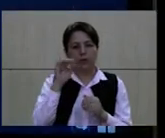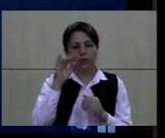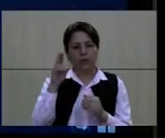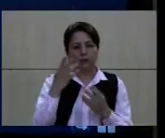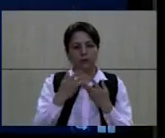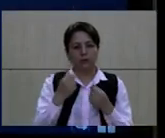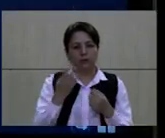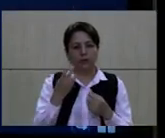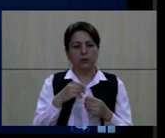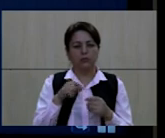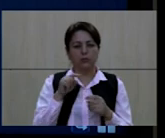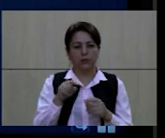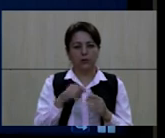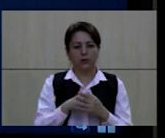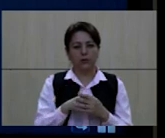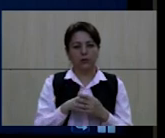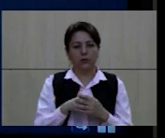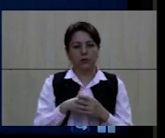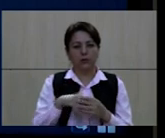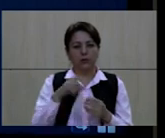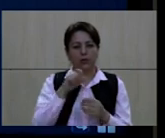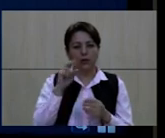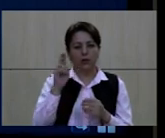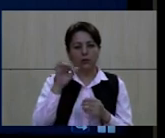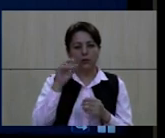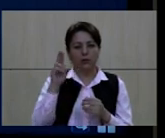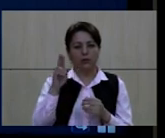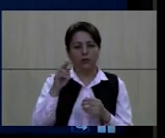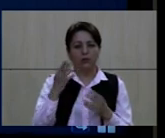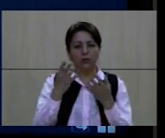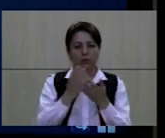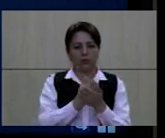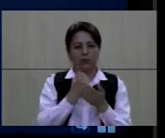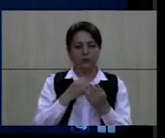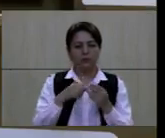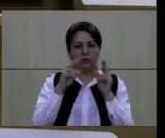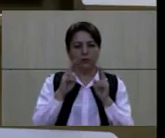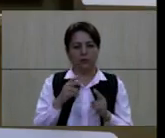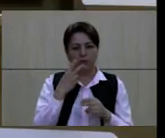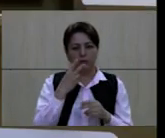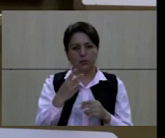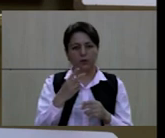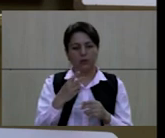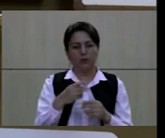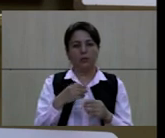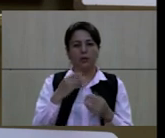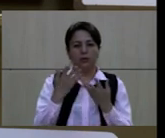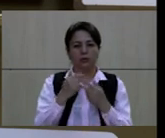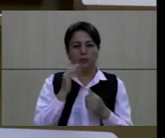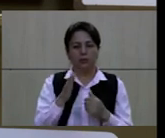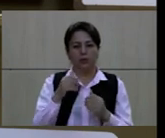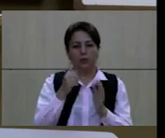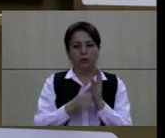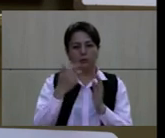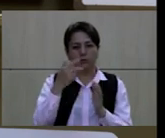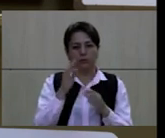kerak. Keling, uni shu ekukni topish qoidasidan foydalanib hisoblaymiz. 63 ni 3